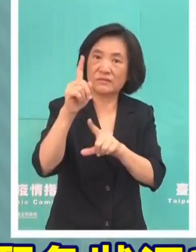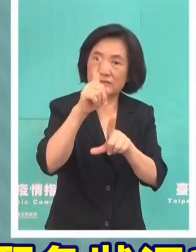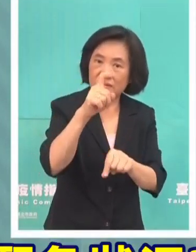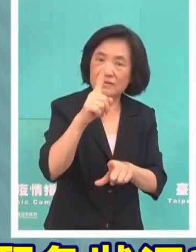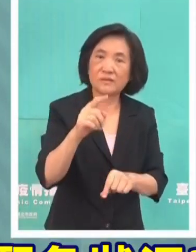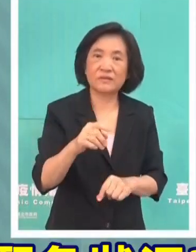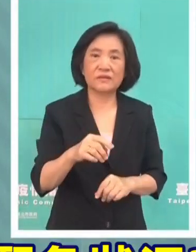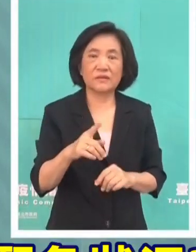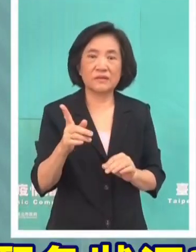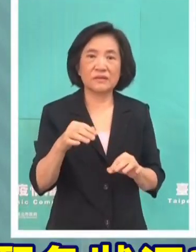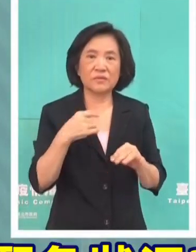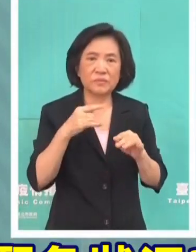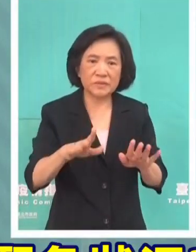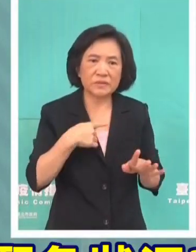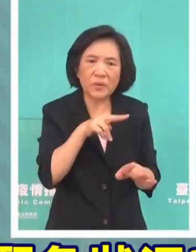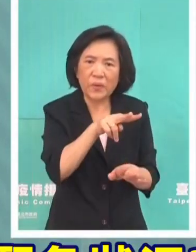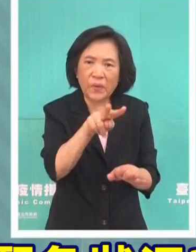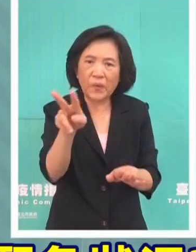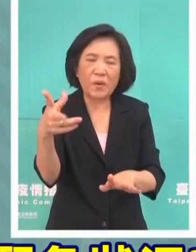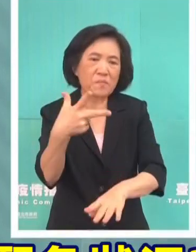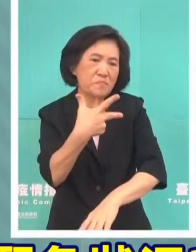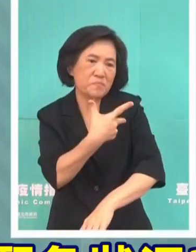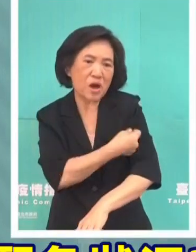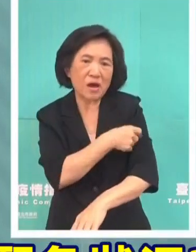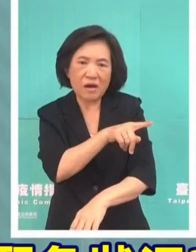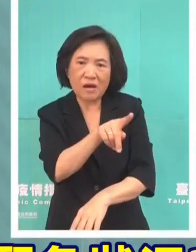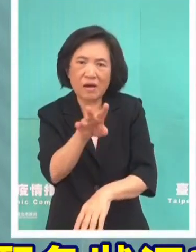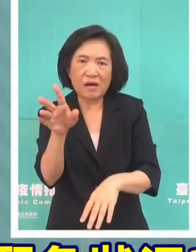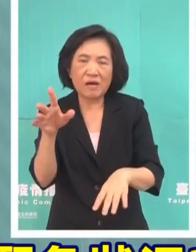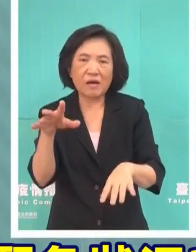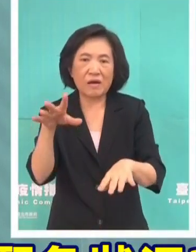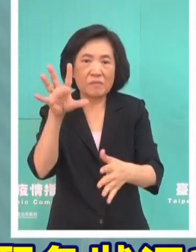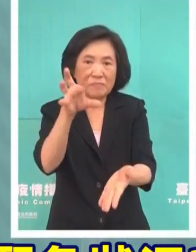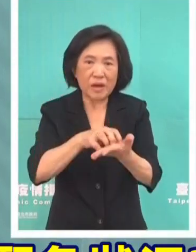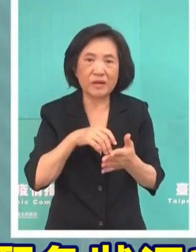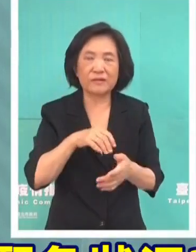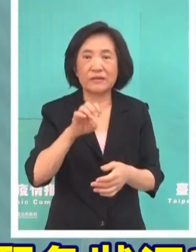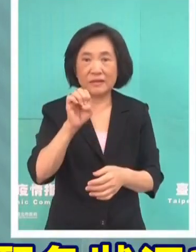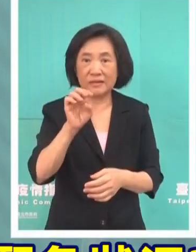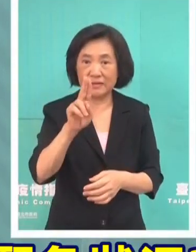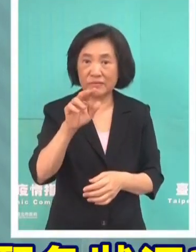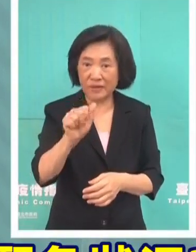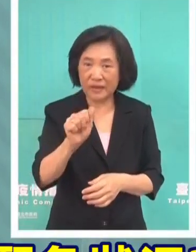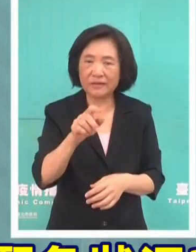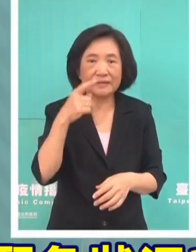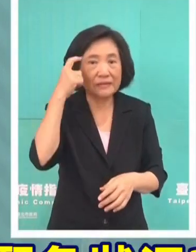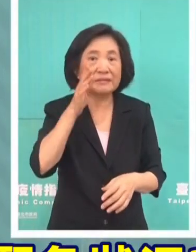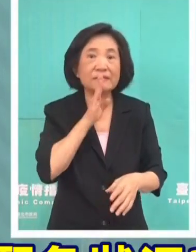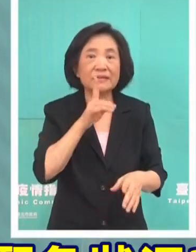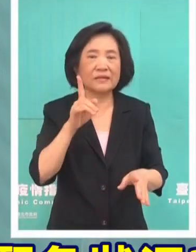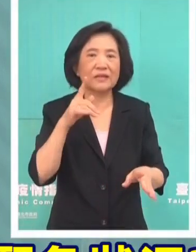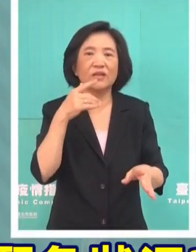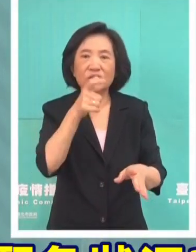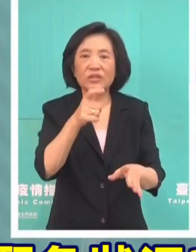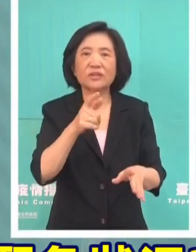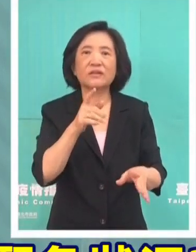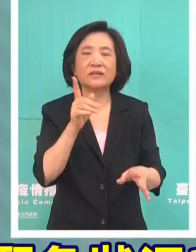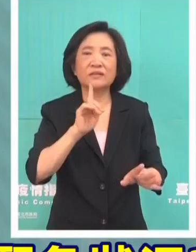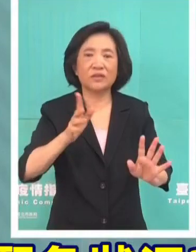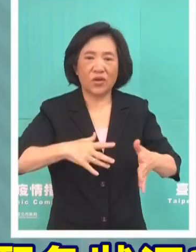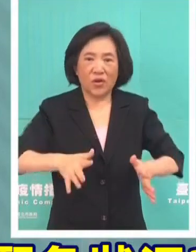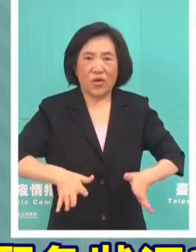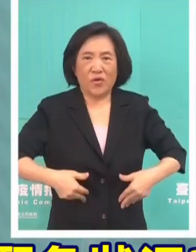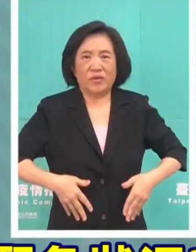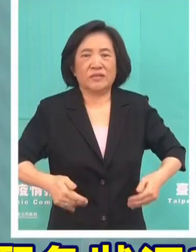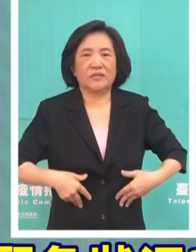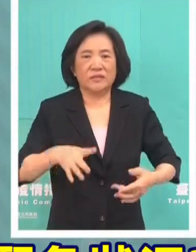些目前在市面上施打的药物哈，它会拿到 EUA 就 Emergent Use Authorization 叫